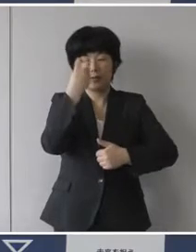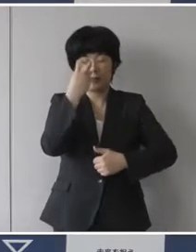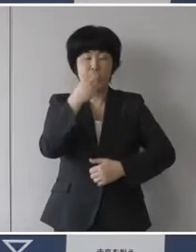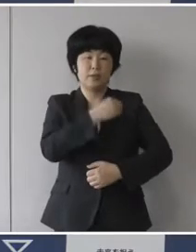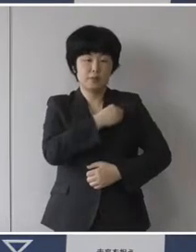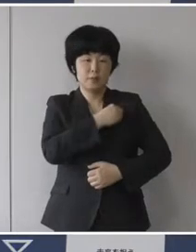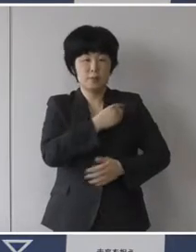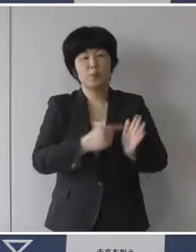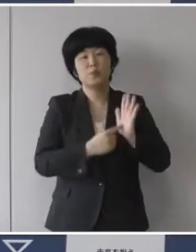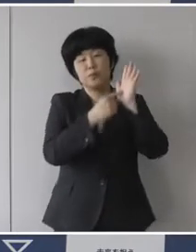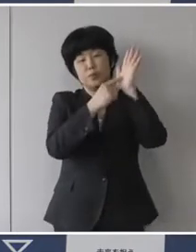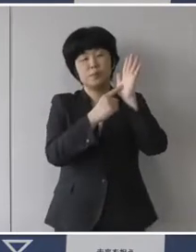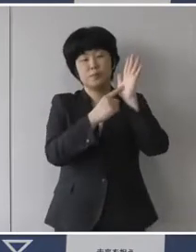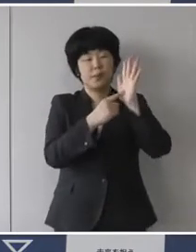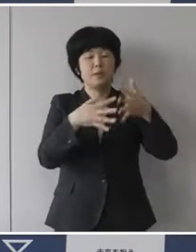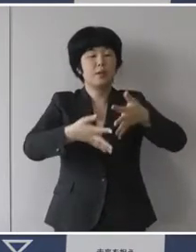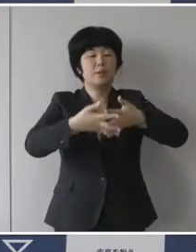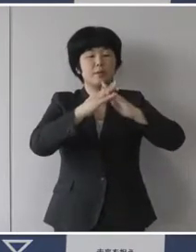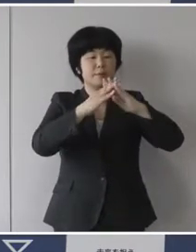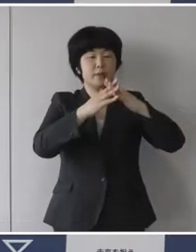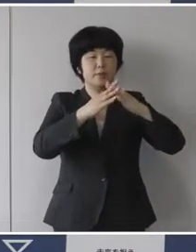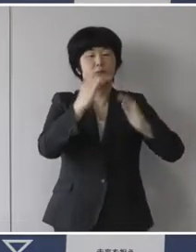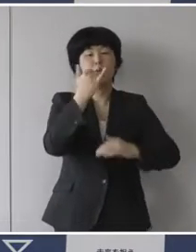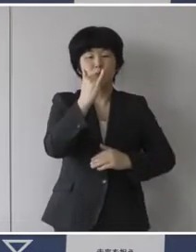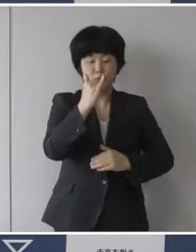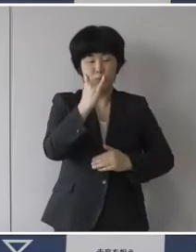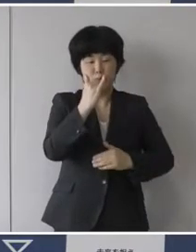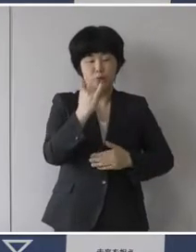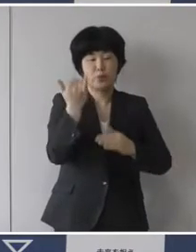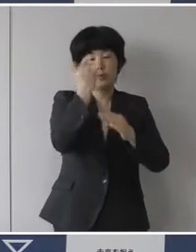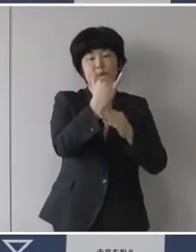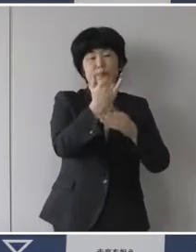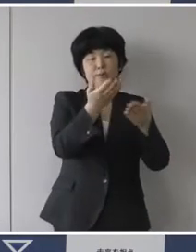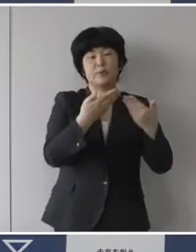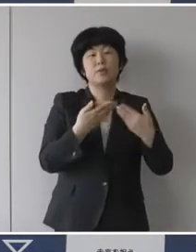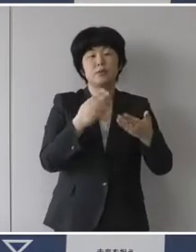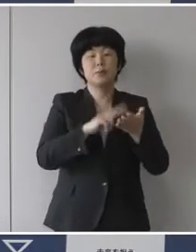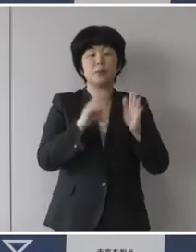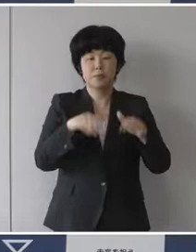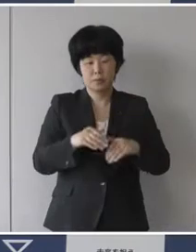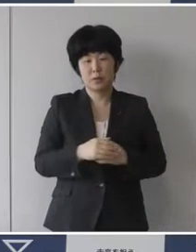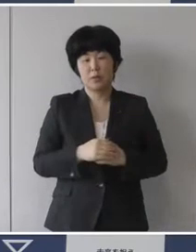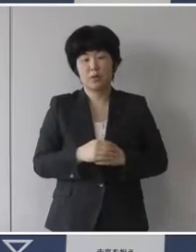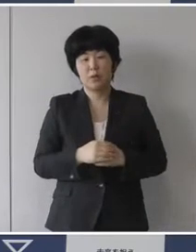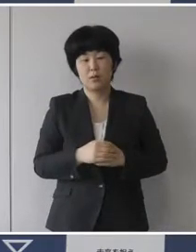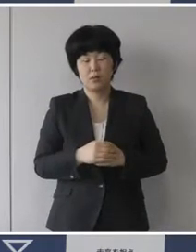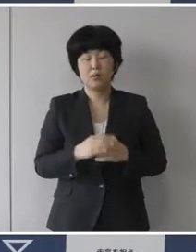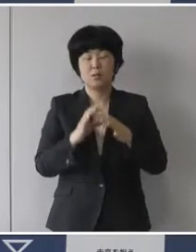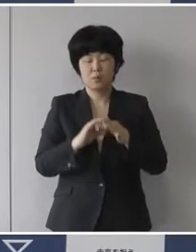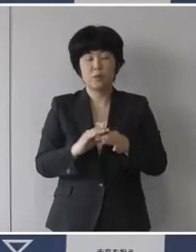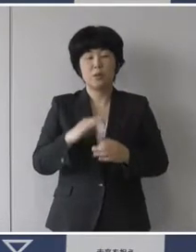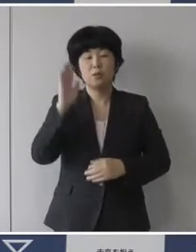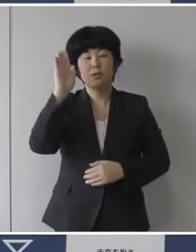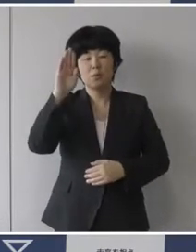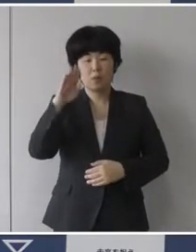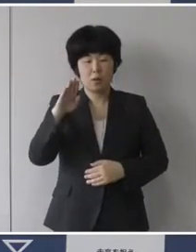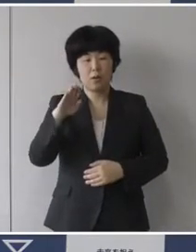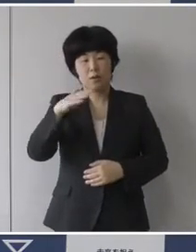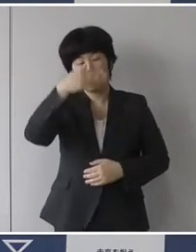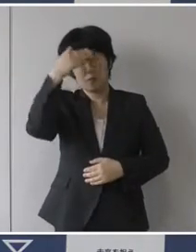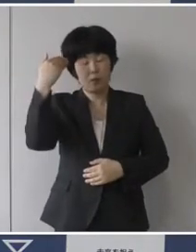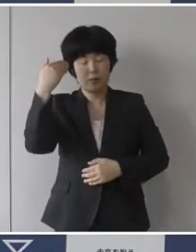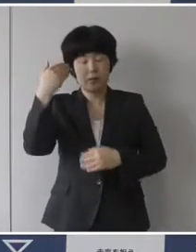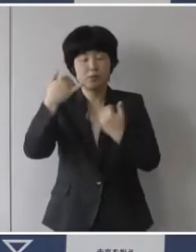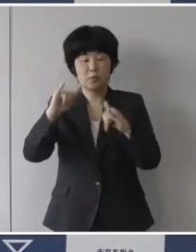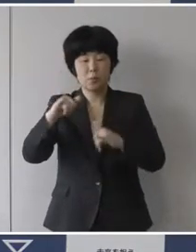ることになりました。ぜひこのコンペを通じて多くの、建築家を志す皆さん、若い世代の皆さん